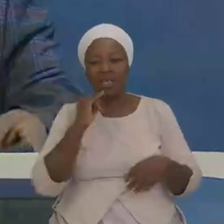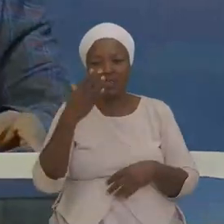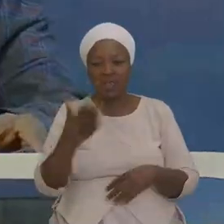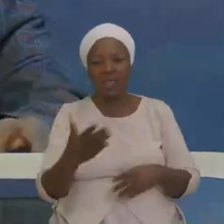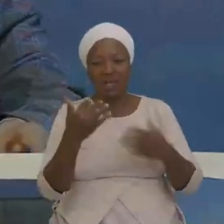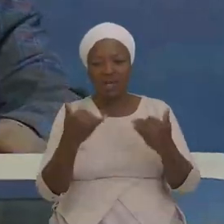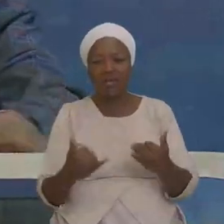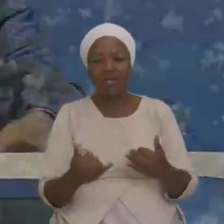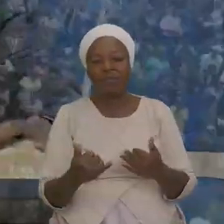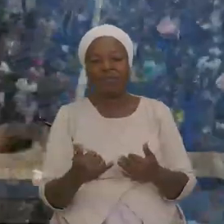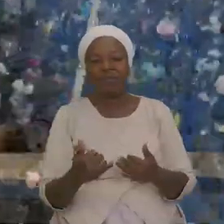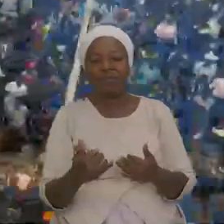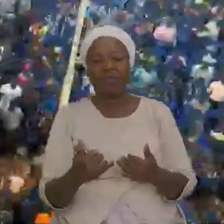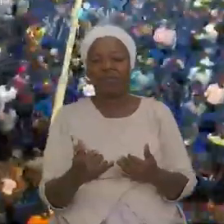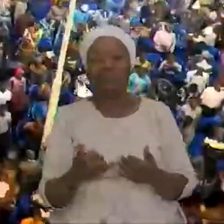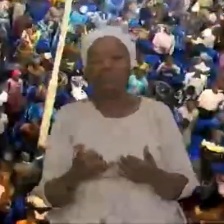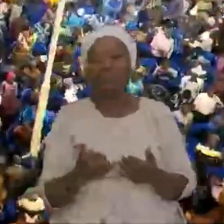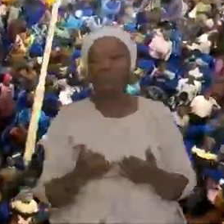là.